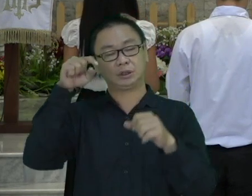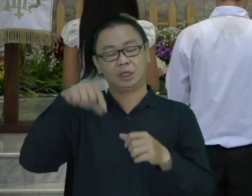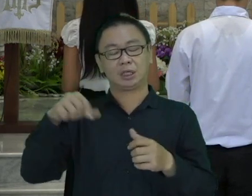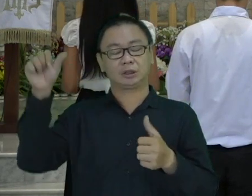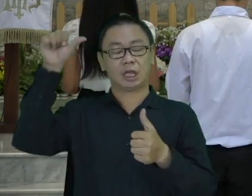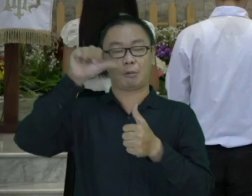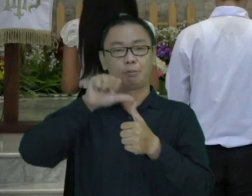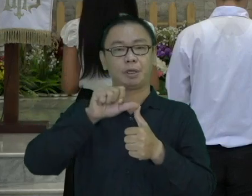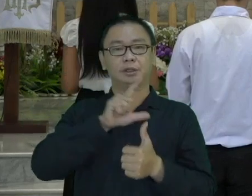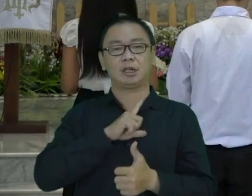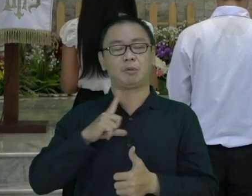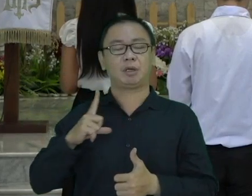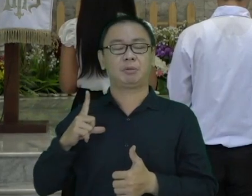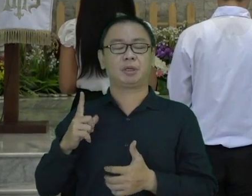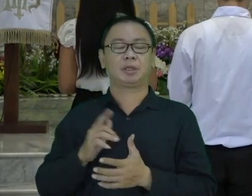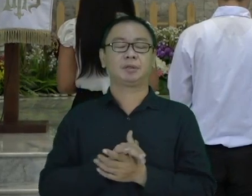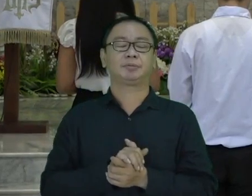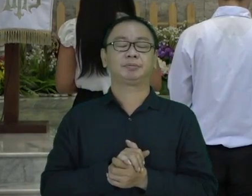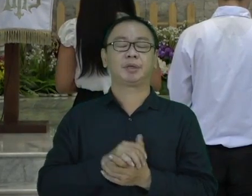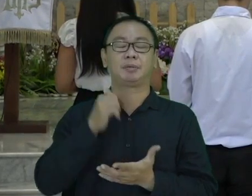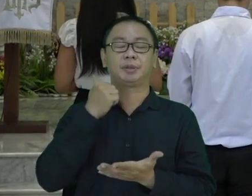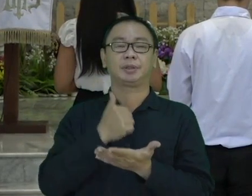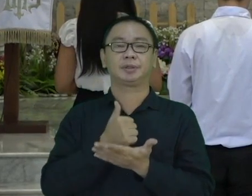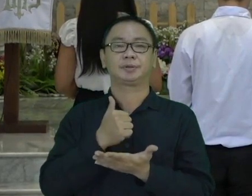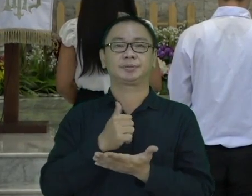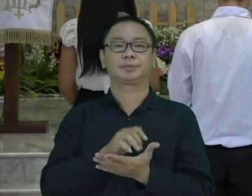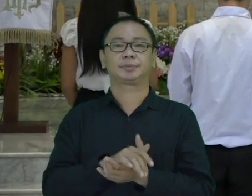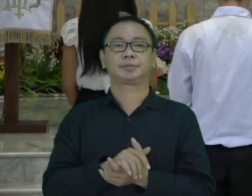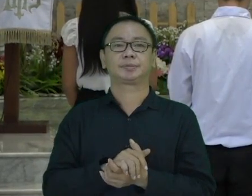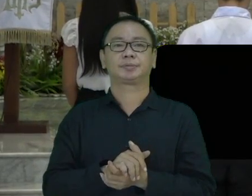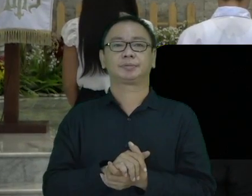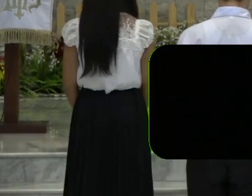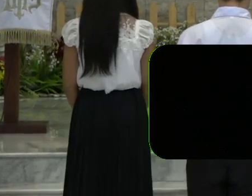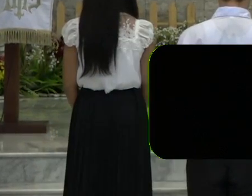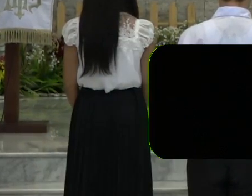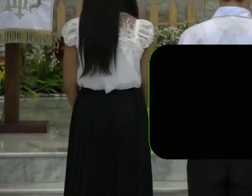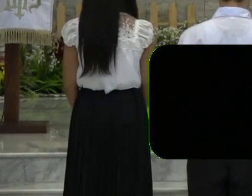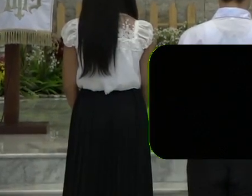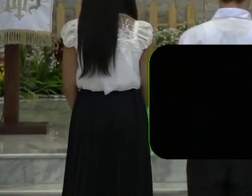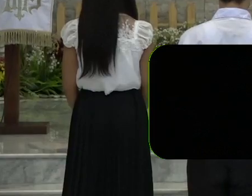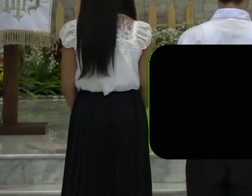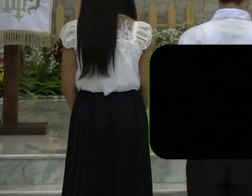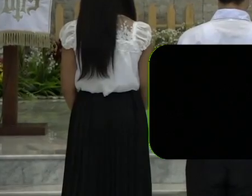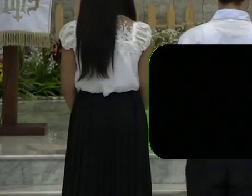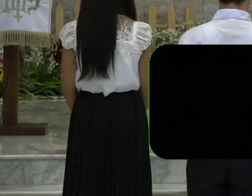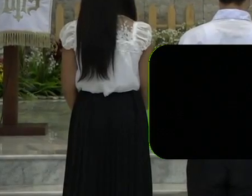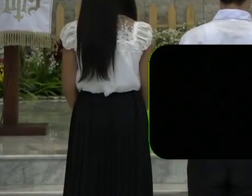sampai selama-lamanya. Amin. Jemaat dipersilakan bangkit berdiri, pujikan khalik